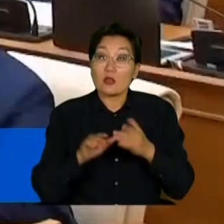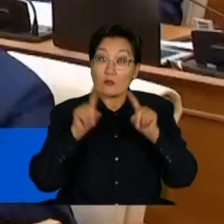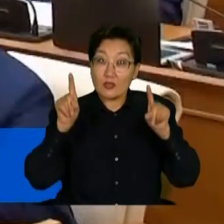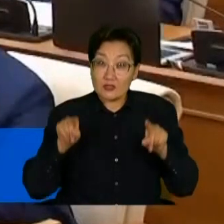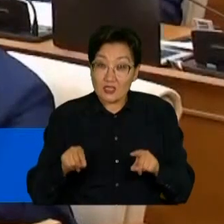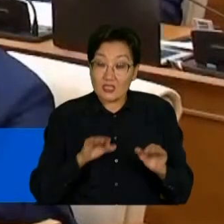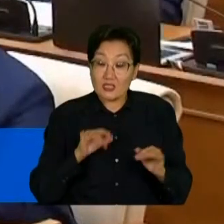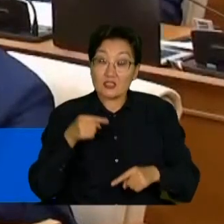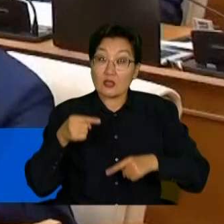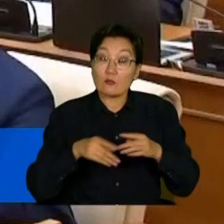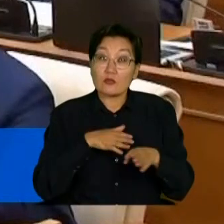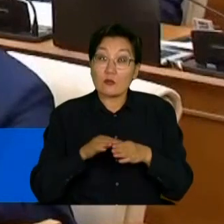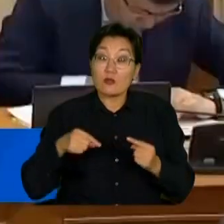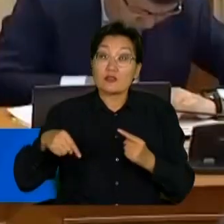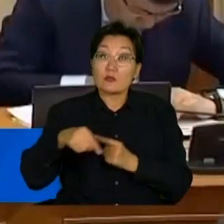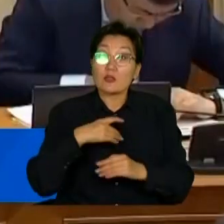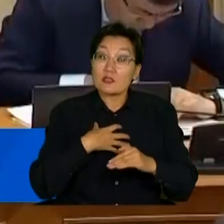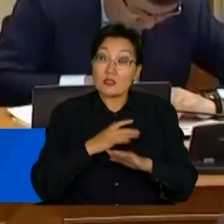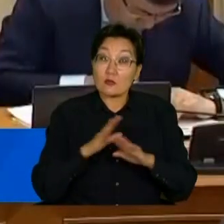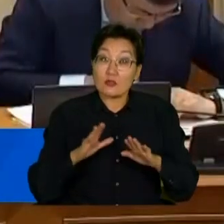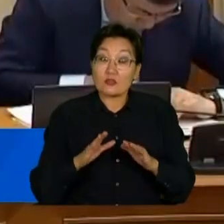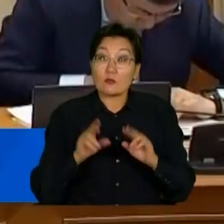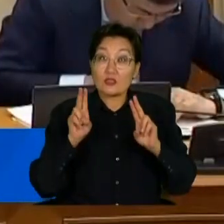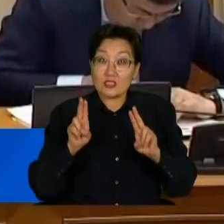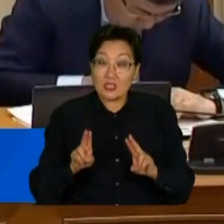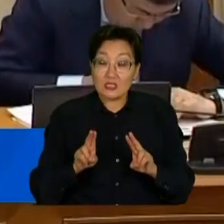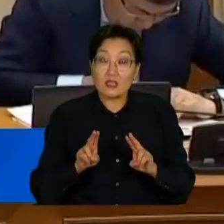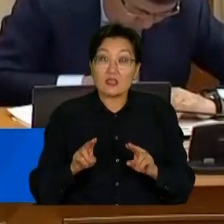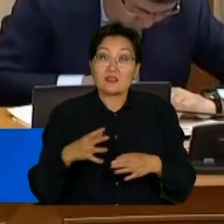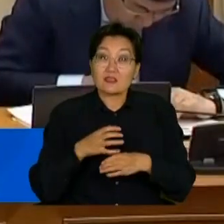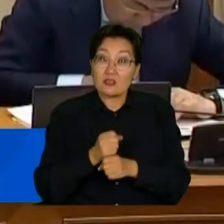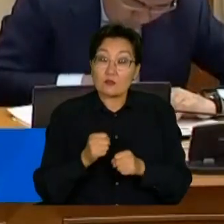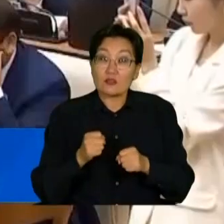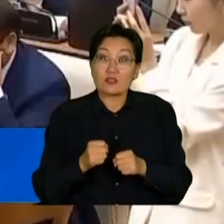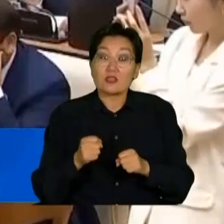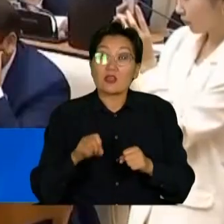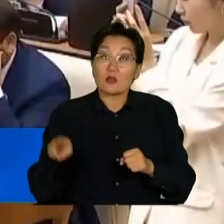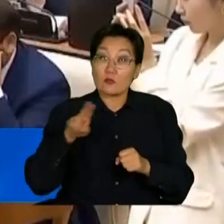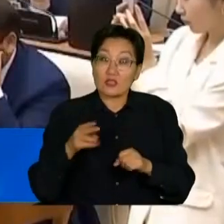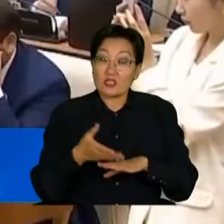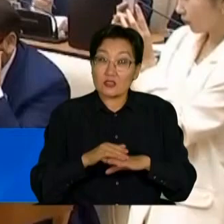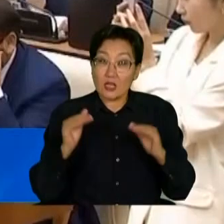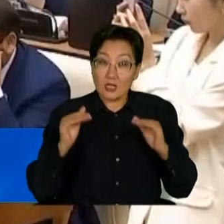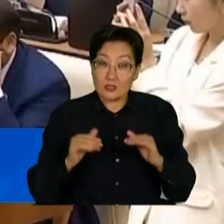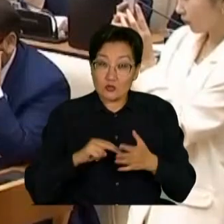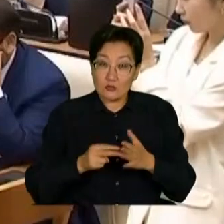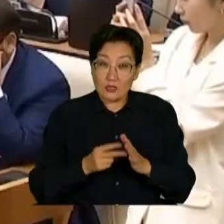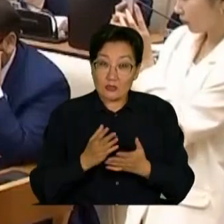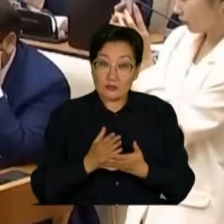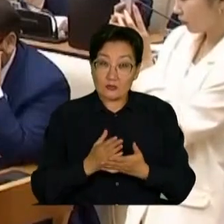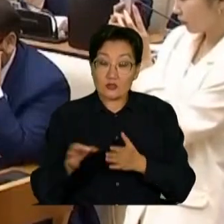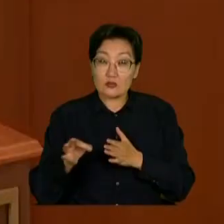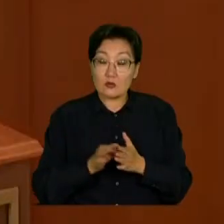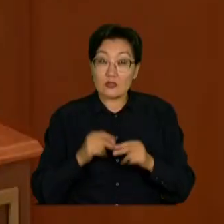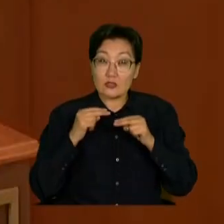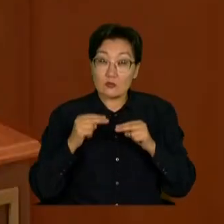жүзеге асырылады. Бизнес үшін маңызды емес талаптарды қысқарту есебінен әкімшілік жүктемені азайту жоспарланған. Жедел ден